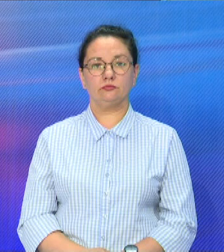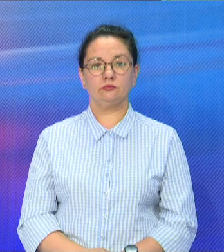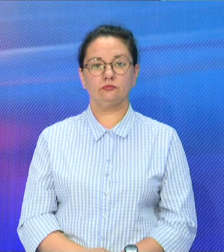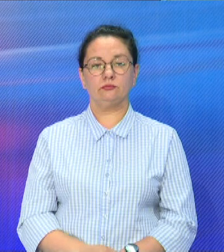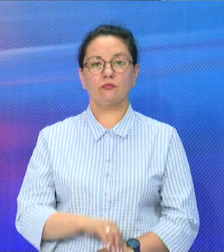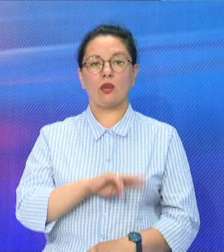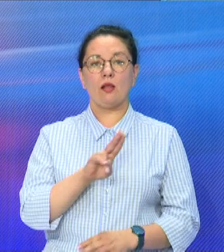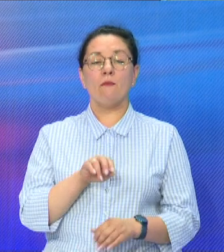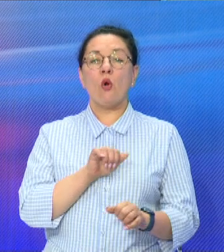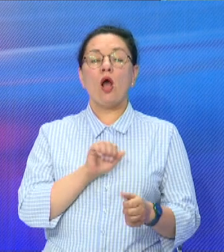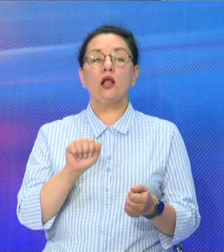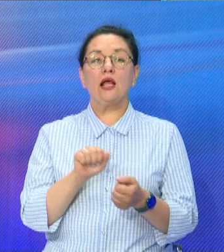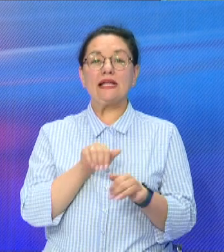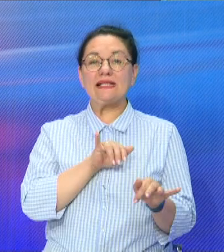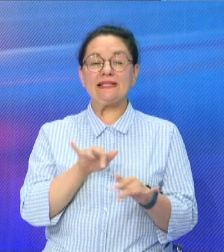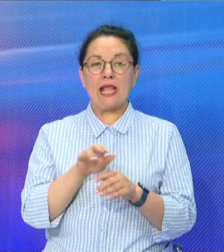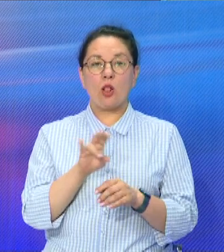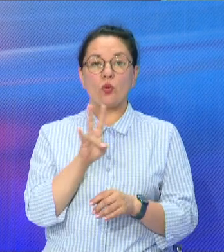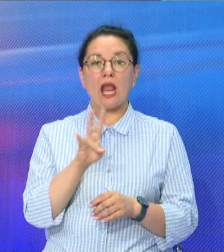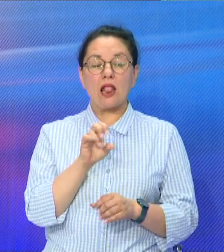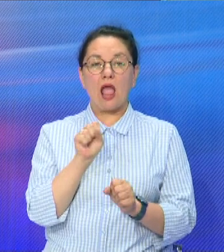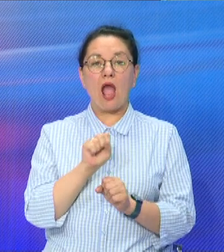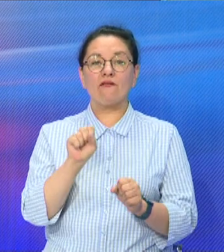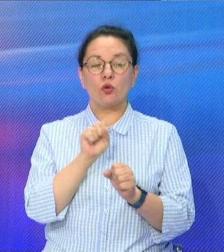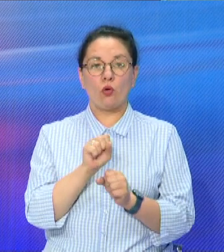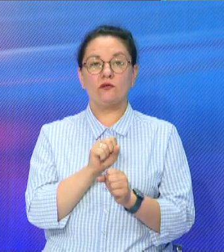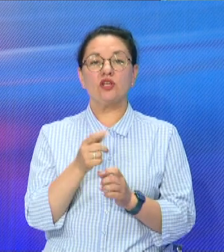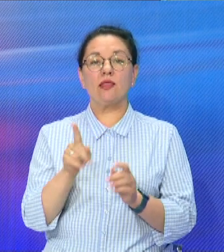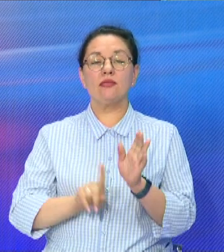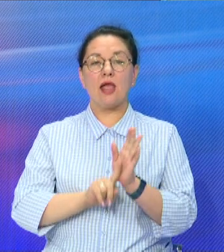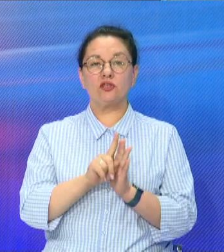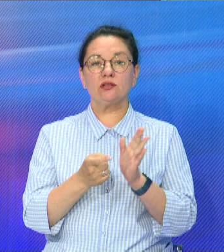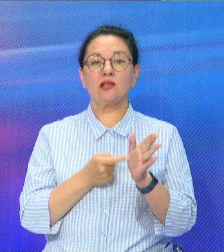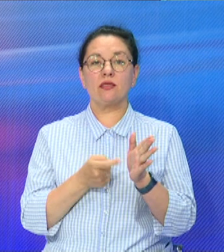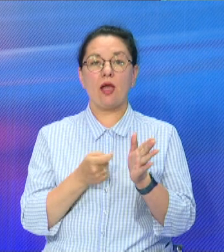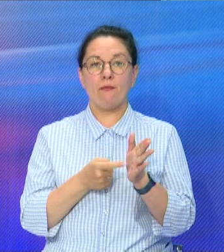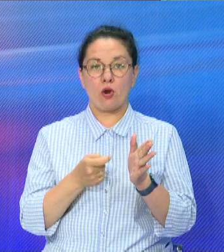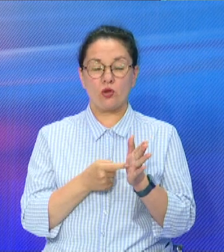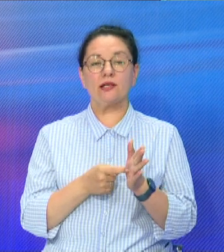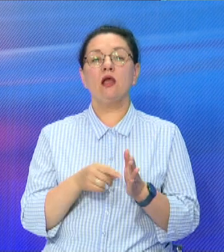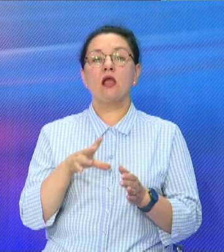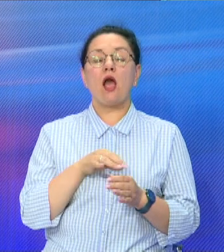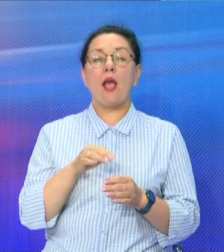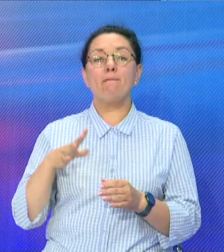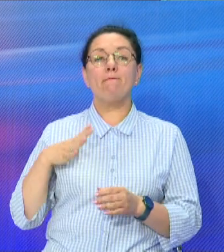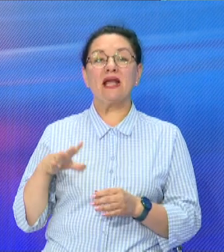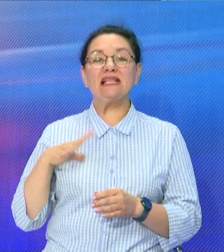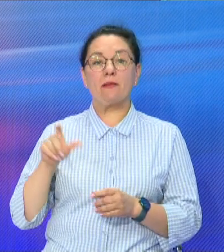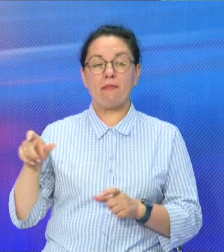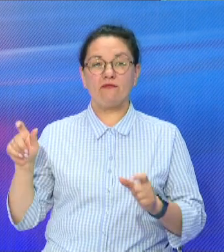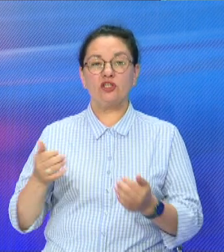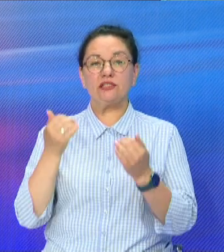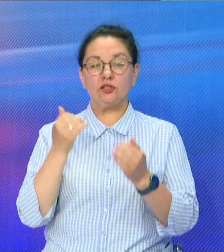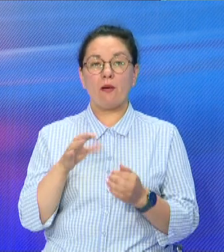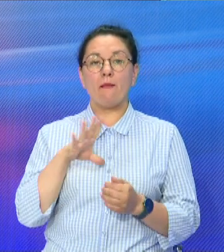пас проверку пойми к лают уходит шепард опыт потерпевших до этого завершился доплат объемного штанах ходе процесса были измерены